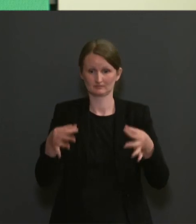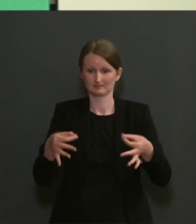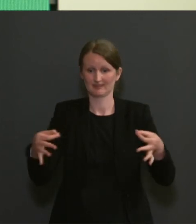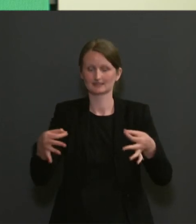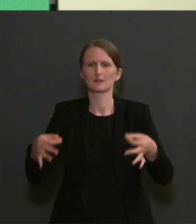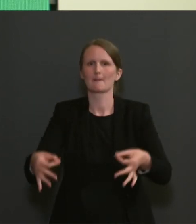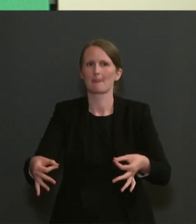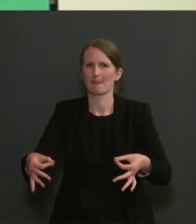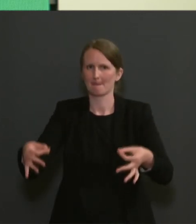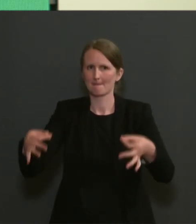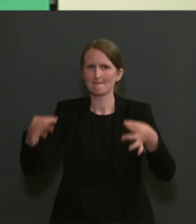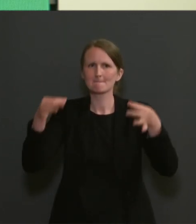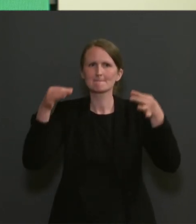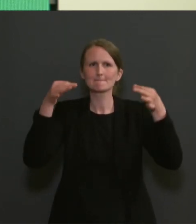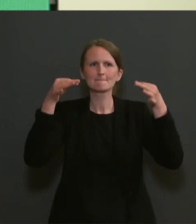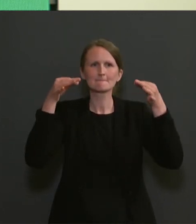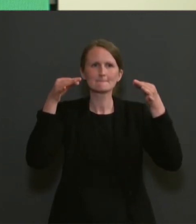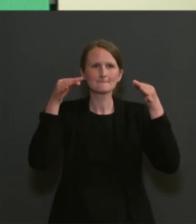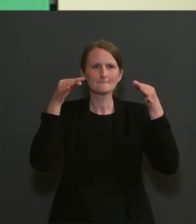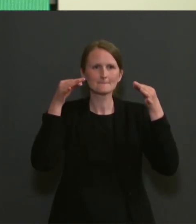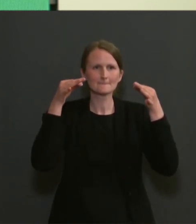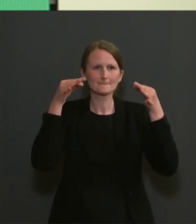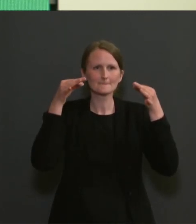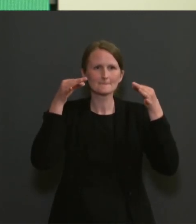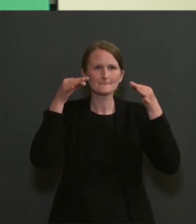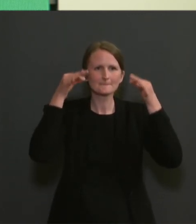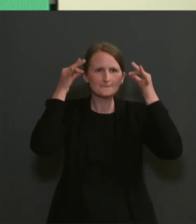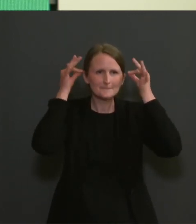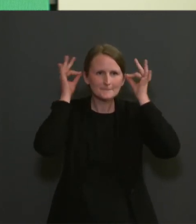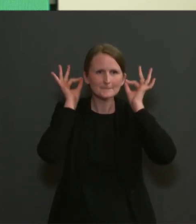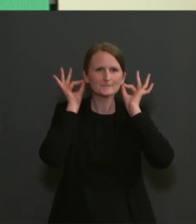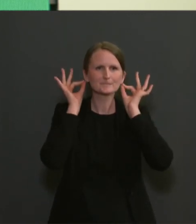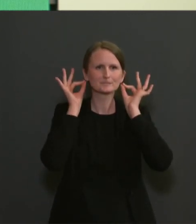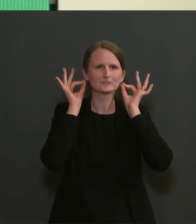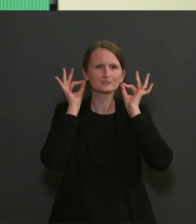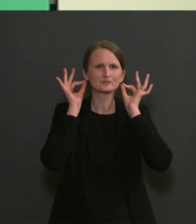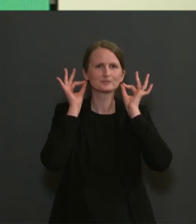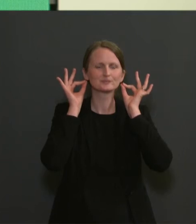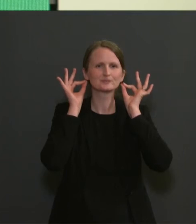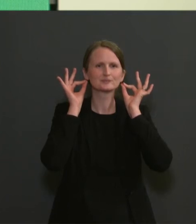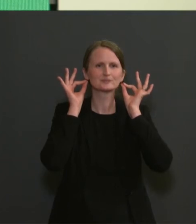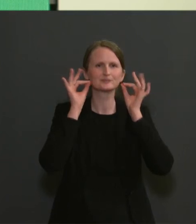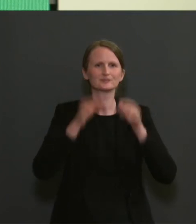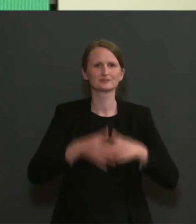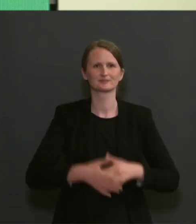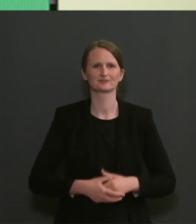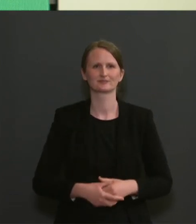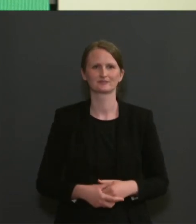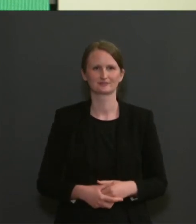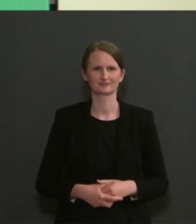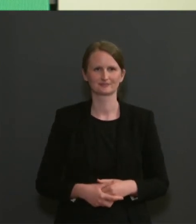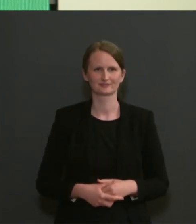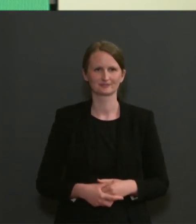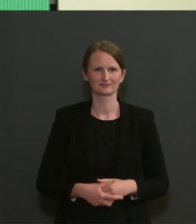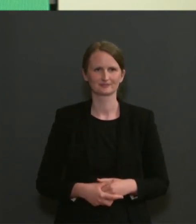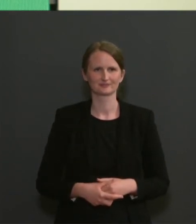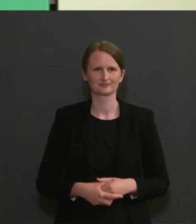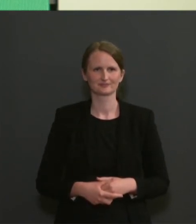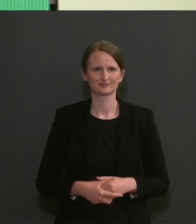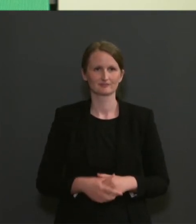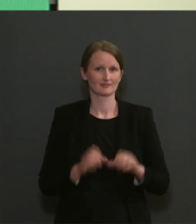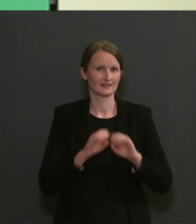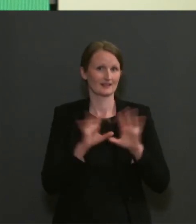vous allez le poser sur le visage en passant les élastiques autour de vos oreilles. Il est clair qu'à ce moment-là, il